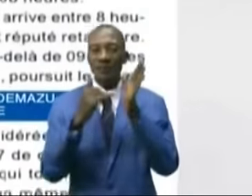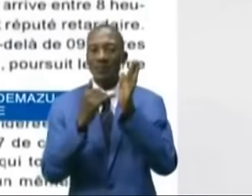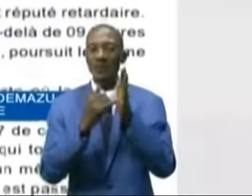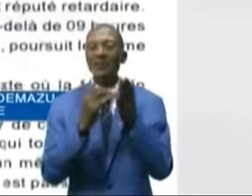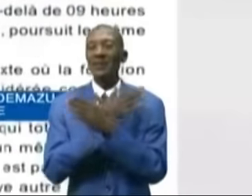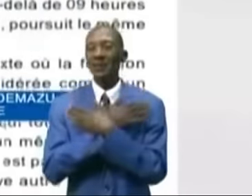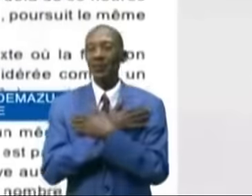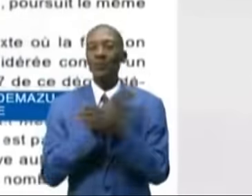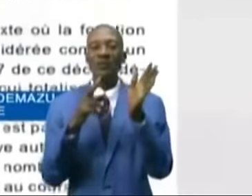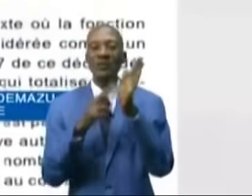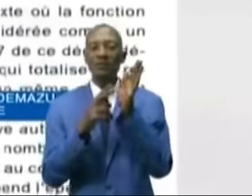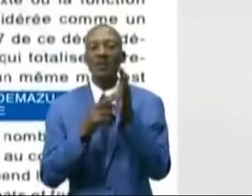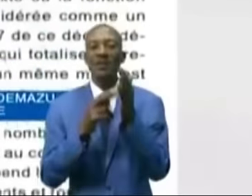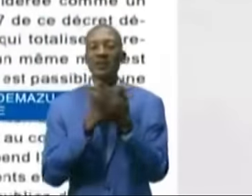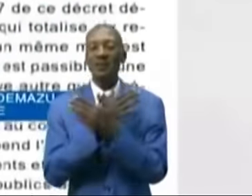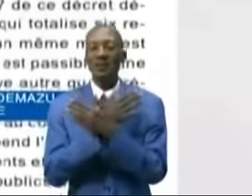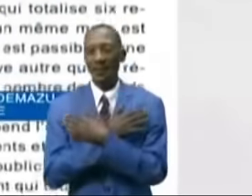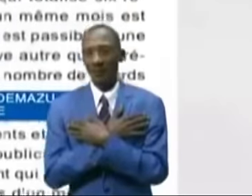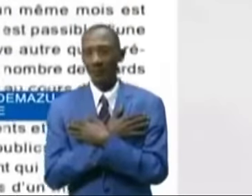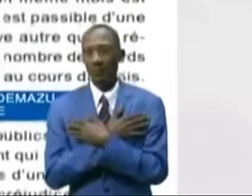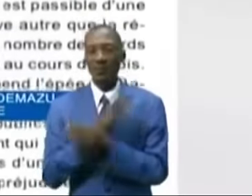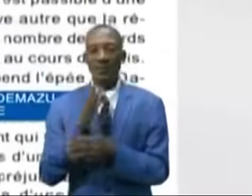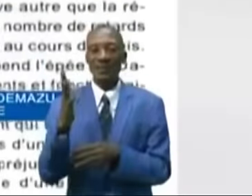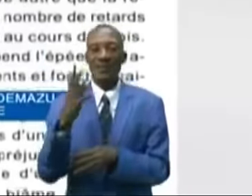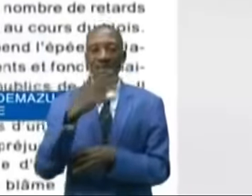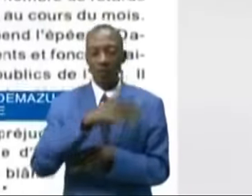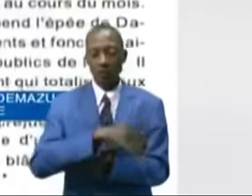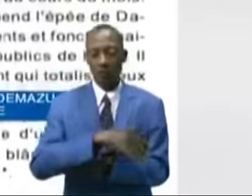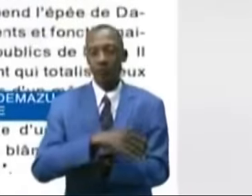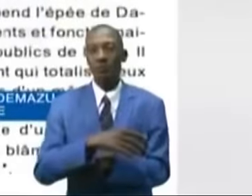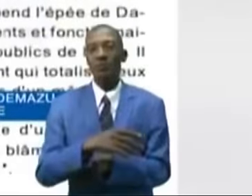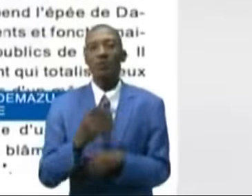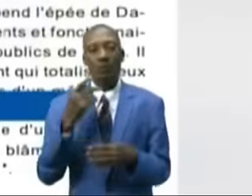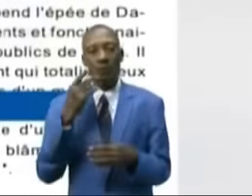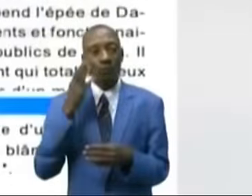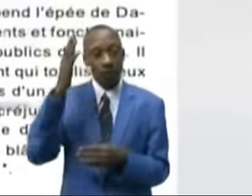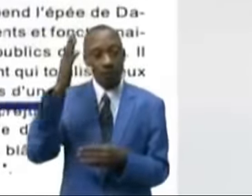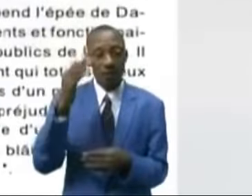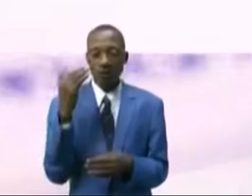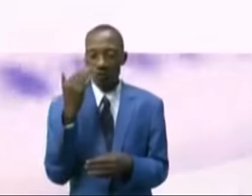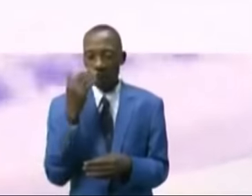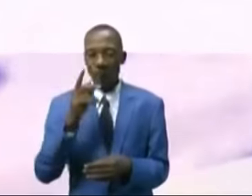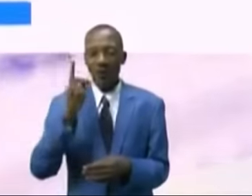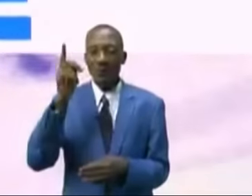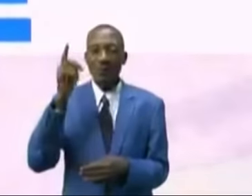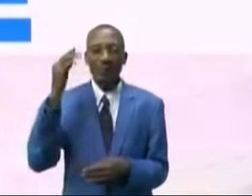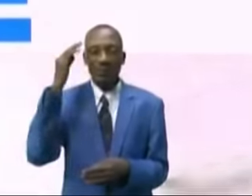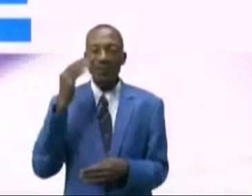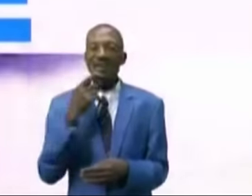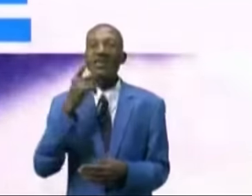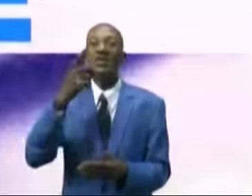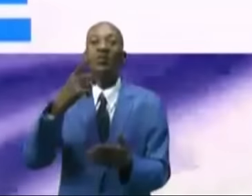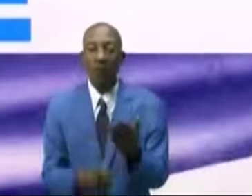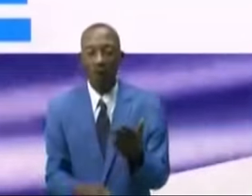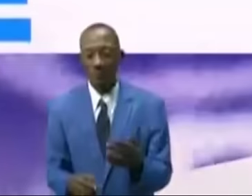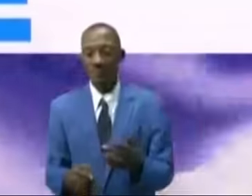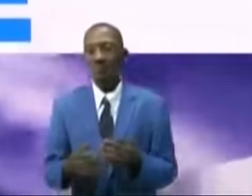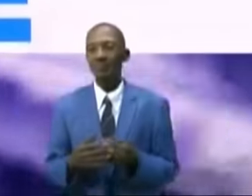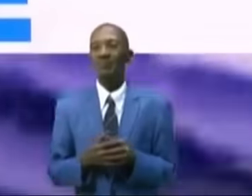système anglais de 5 jours de travail par semaine dans les services publics de l'État.